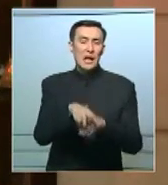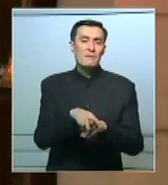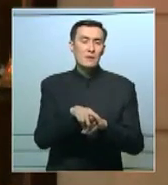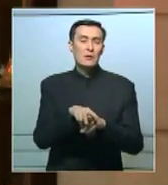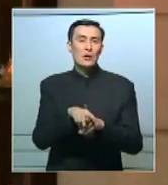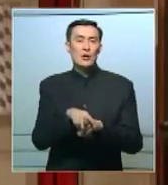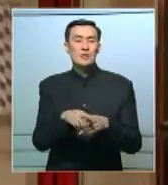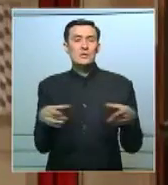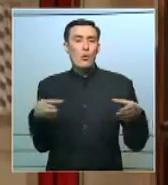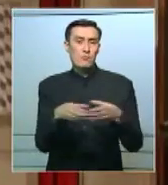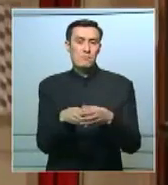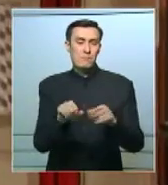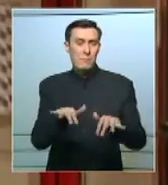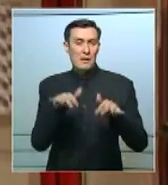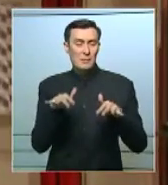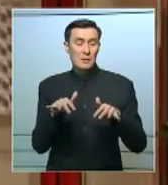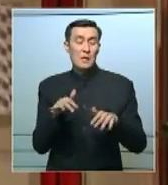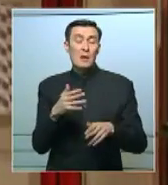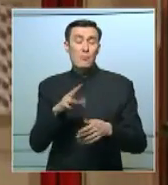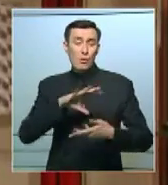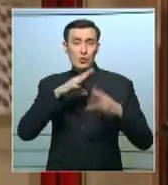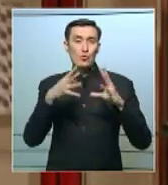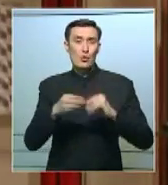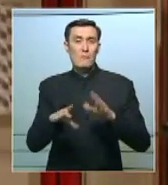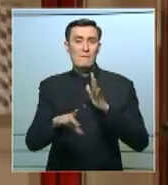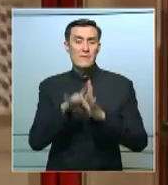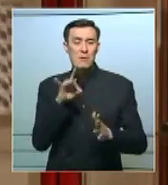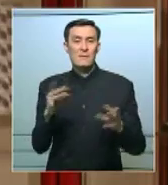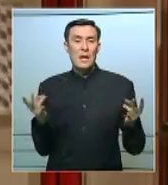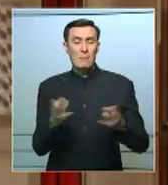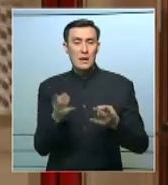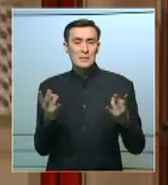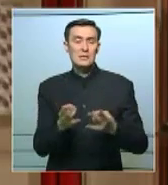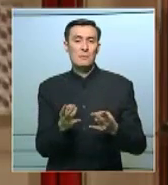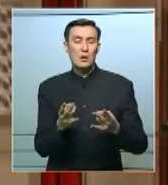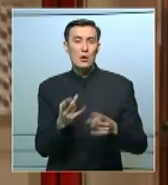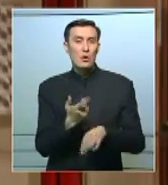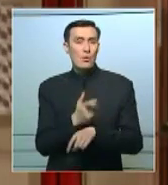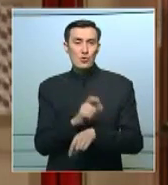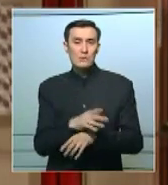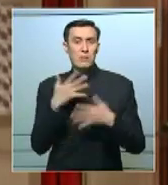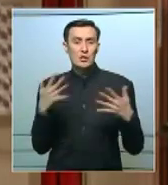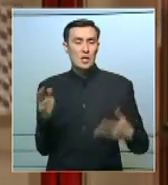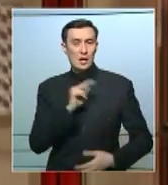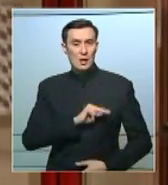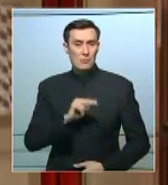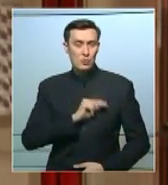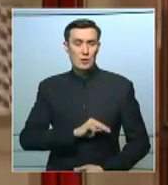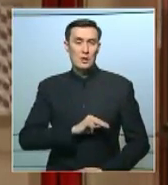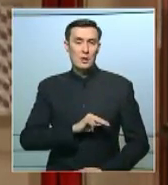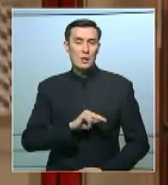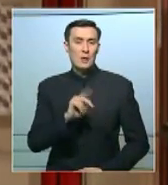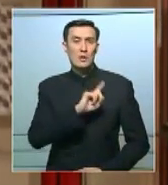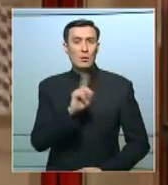или иной состав. В любом случае, по итогам выборов необходима очень большая работа, потому что